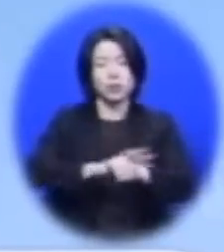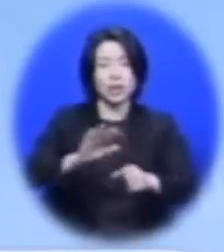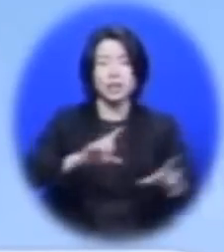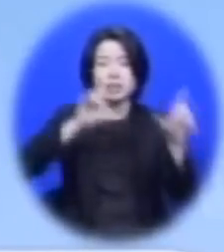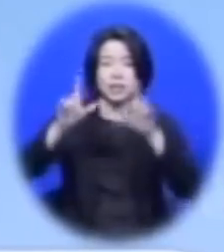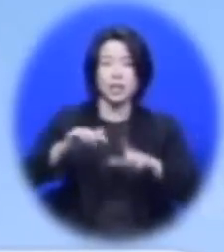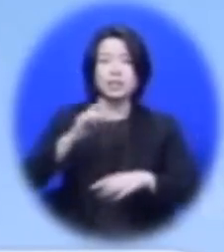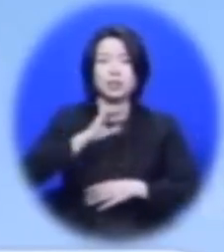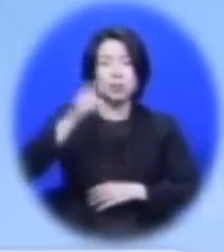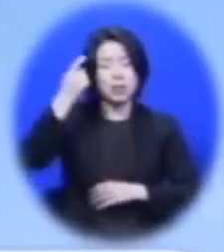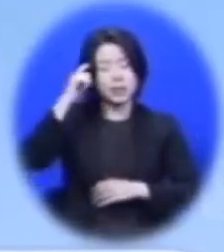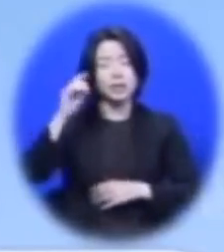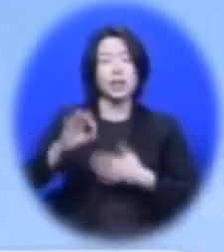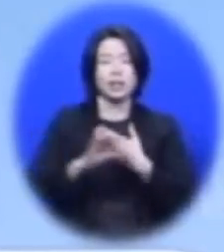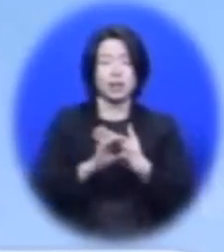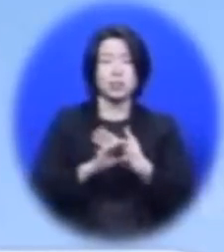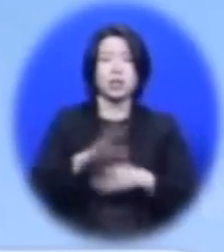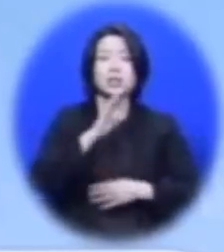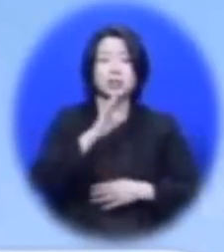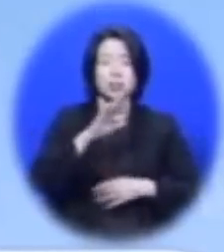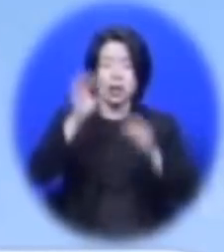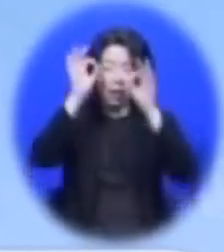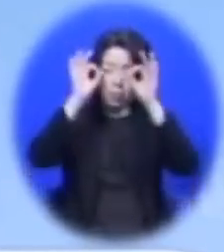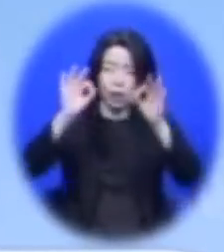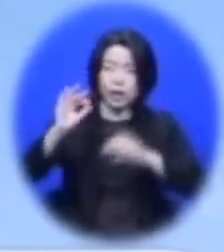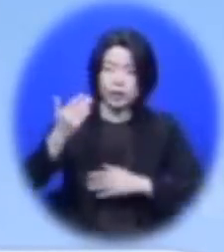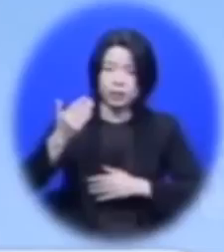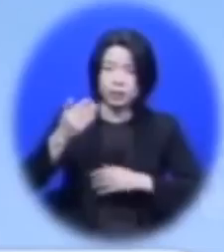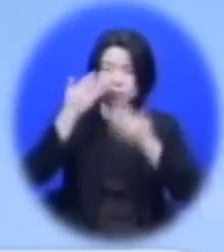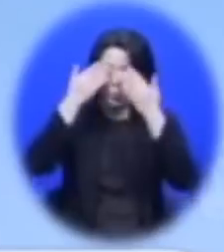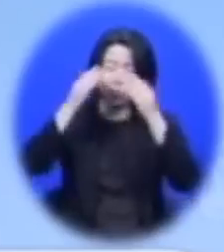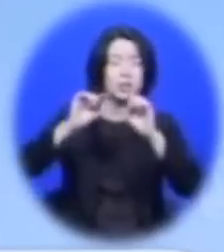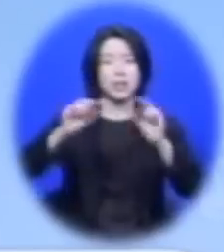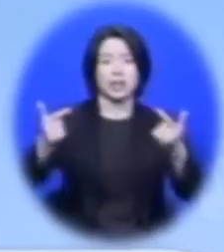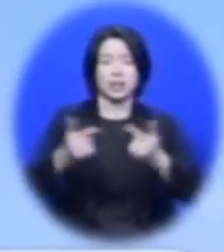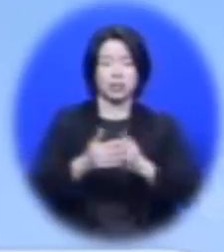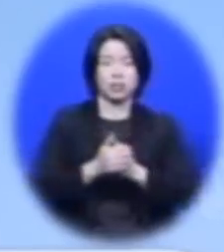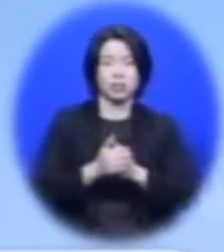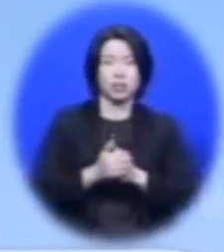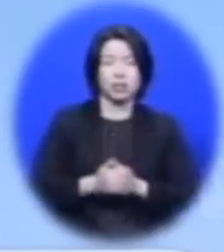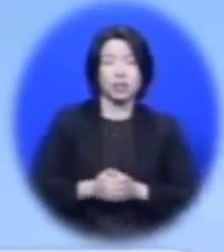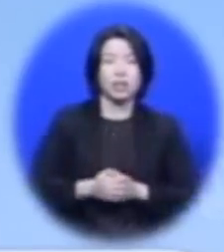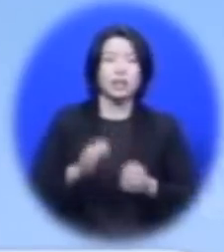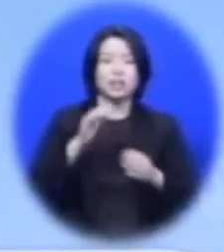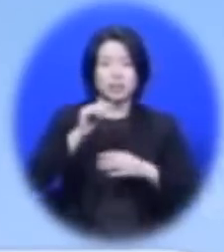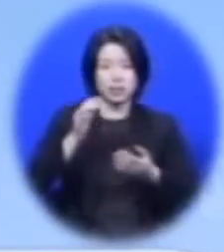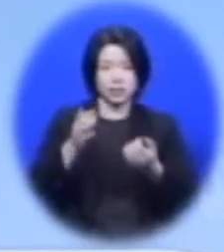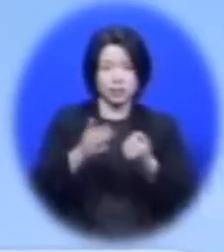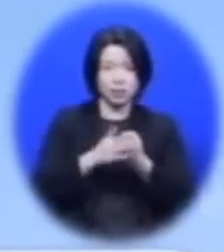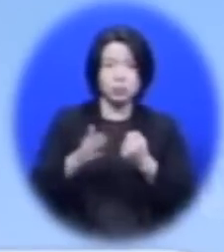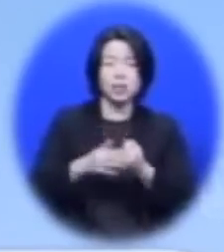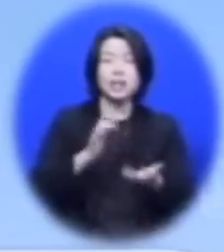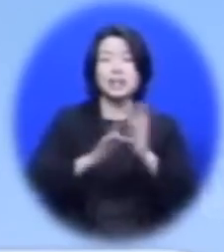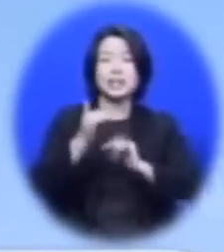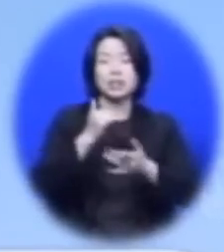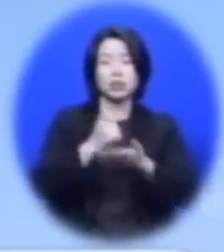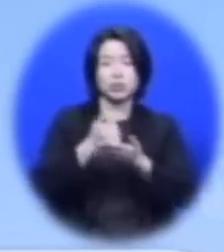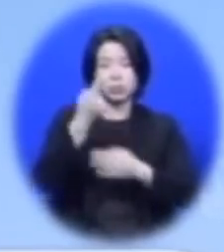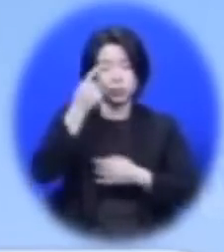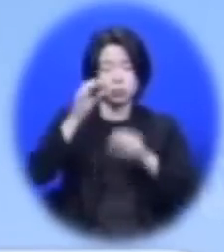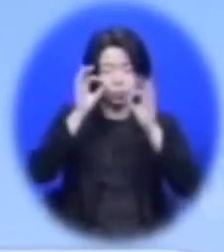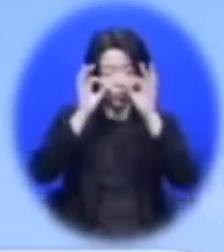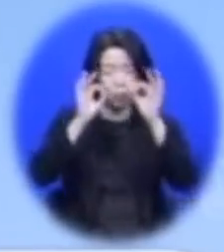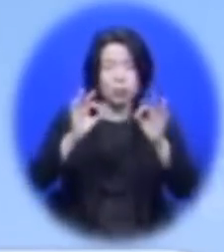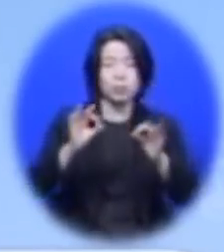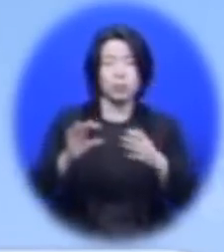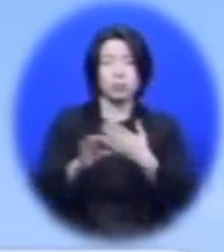생각하면 정말 보아야 될 것이 안 보입니다. 그런데 예수님의 눈으로 보기 시작하면